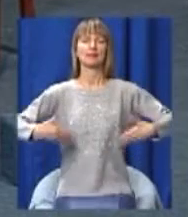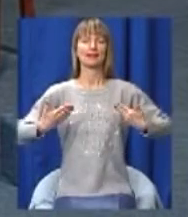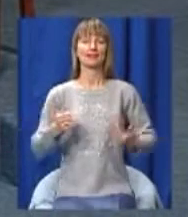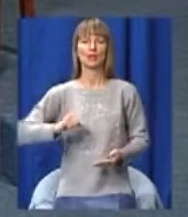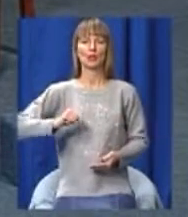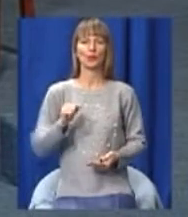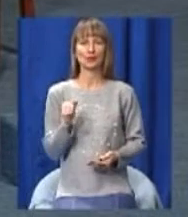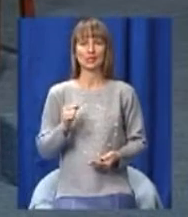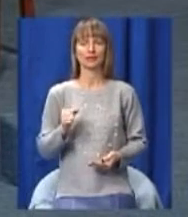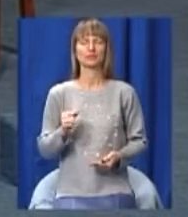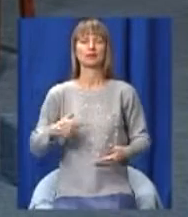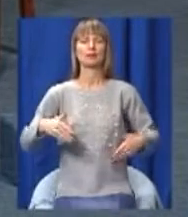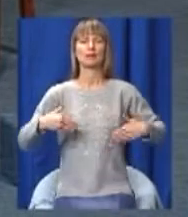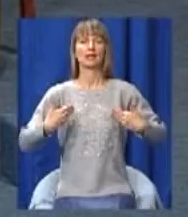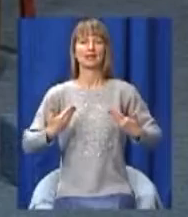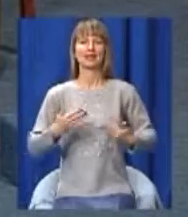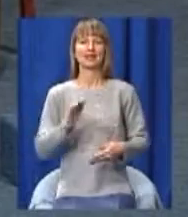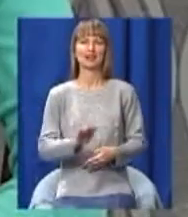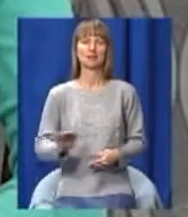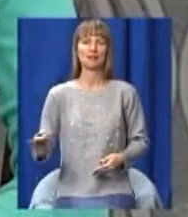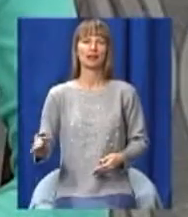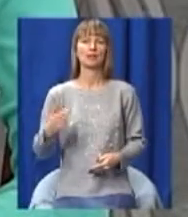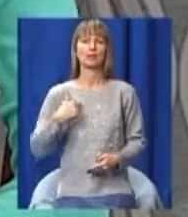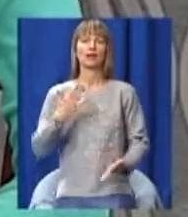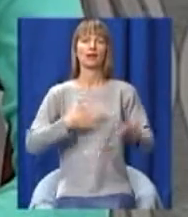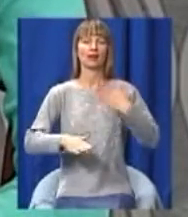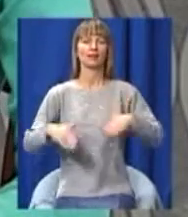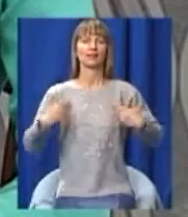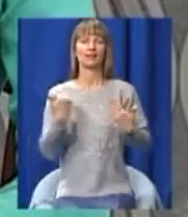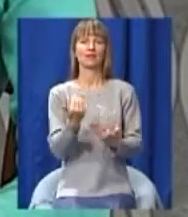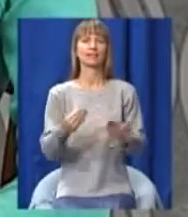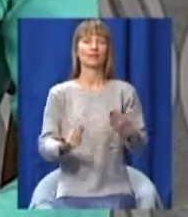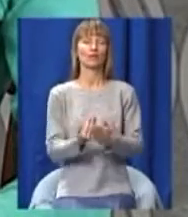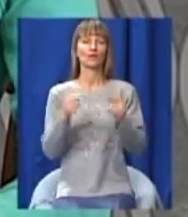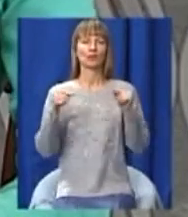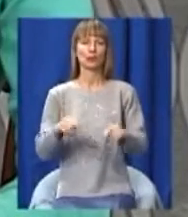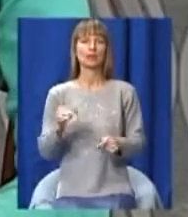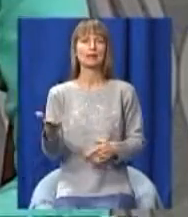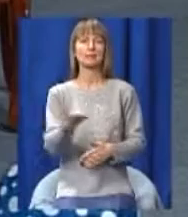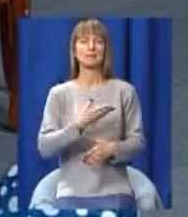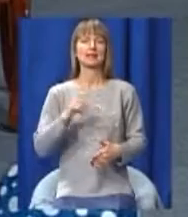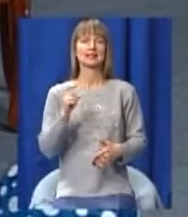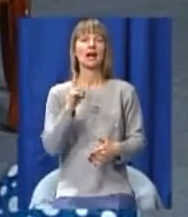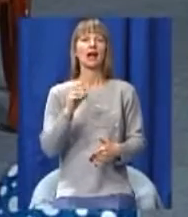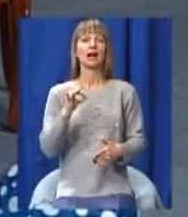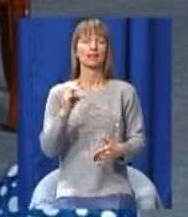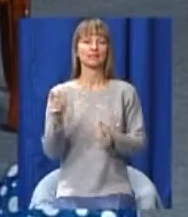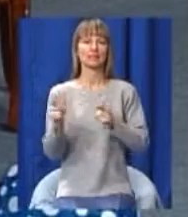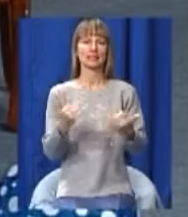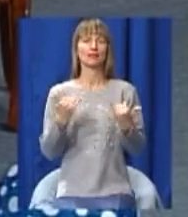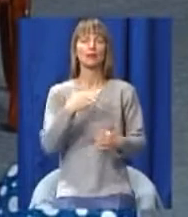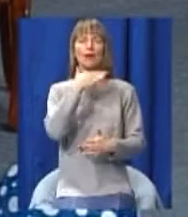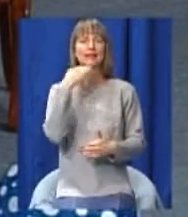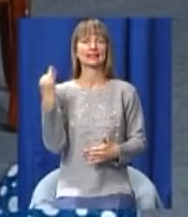Привіт, друзі! Привіт, малята! Ми раді вітати вас знову з нами. І ми з Каринкою сьогодні підготували для вас